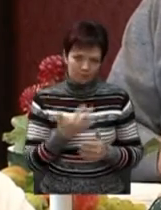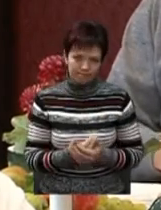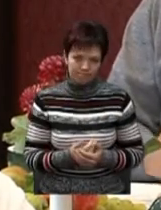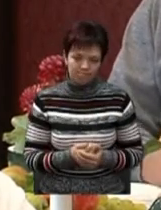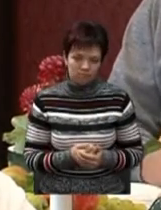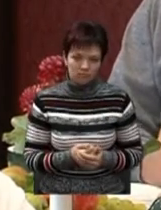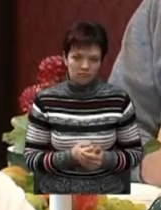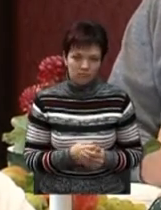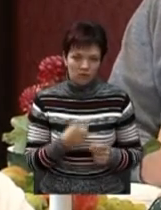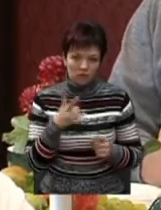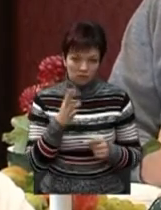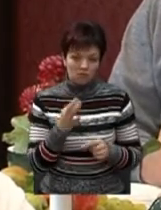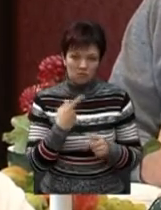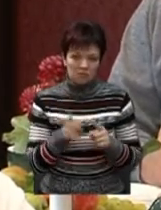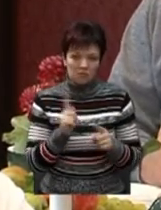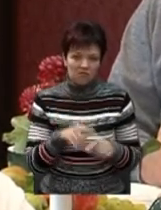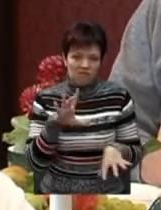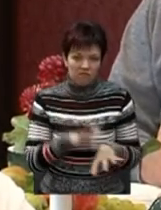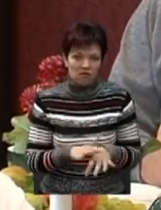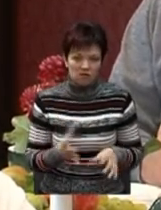придет инспектор собес и скажет так, дорогая